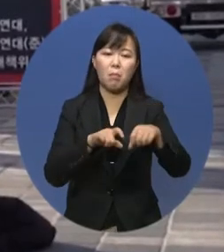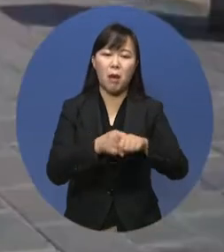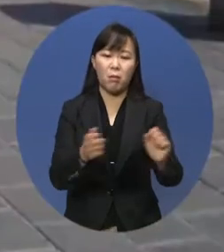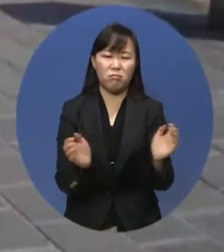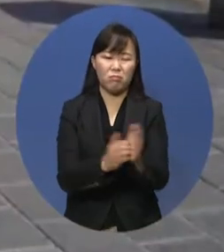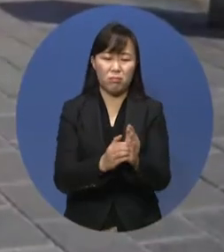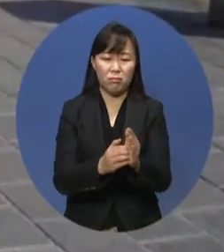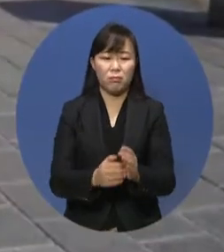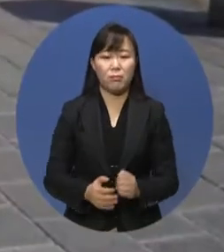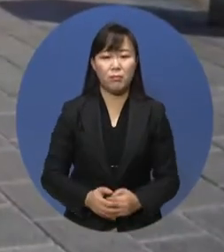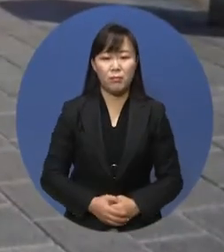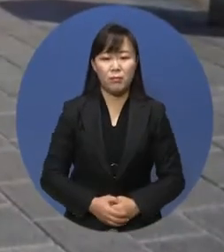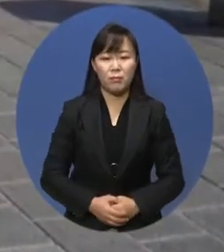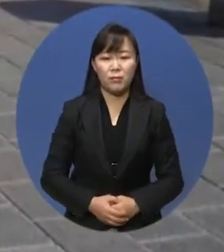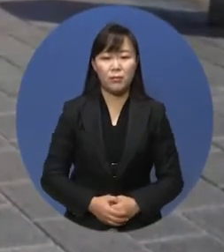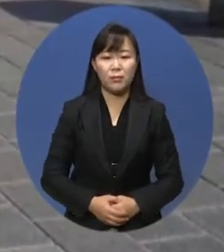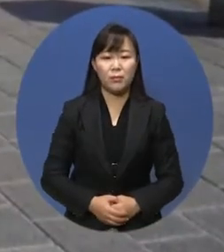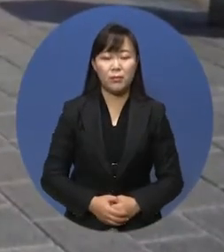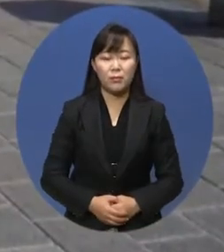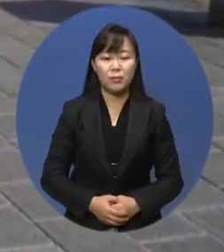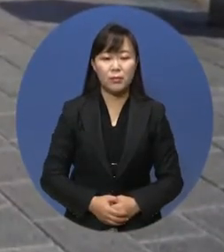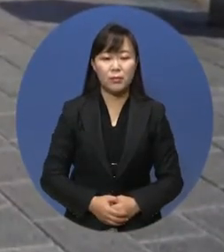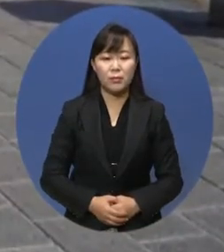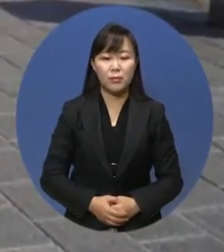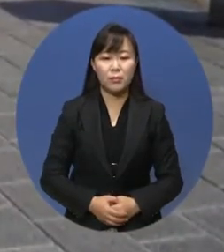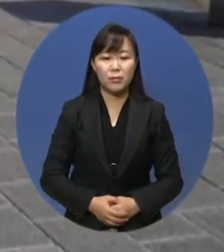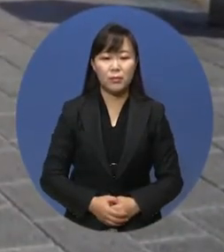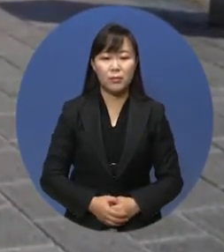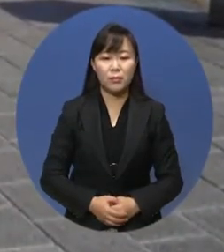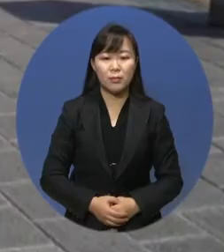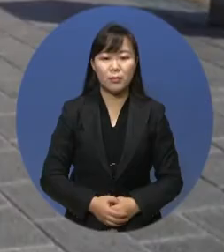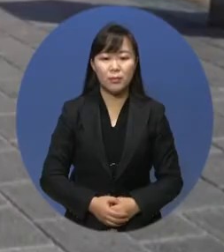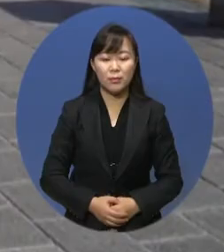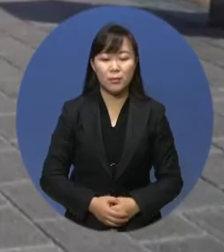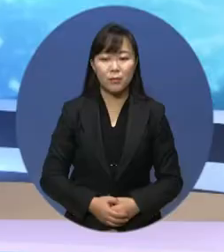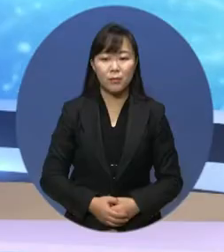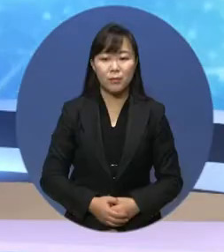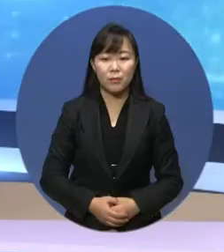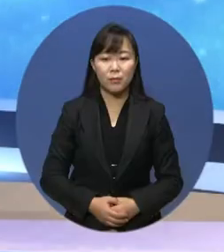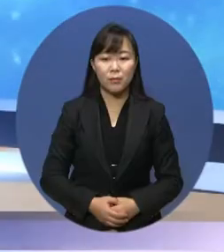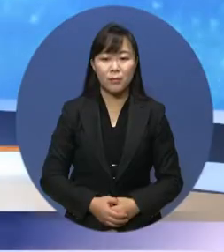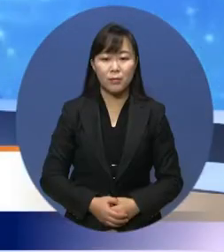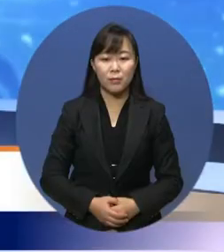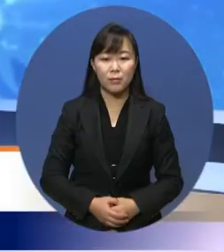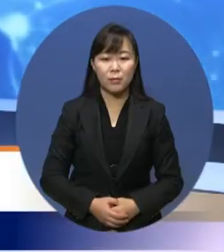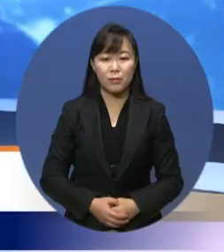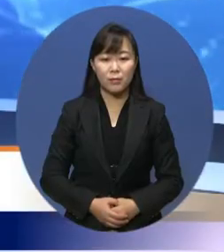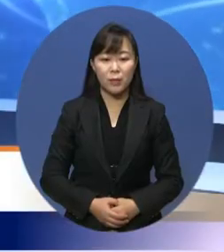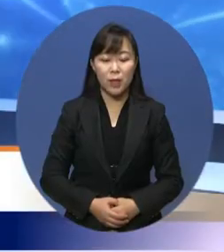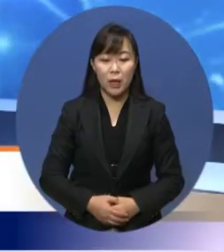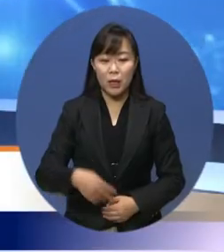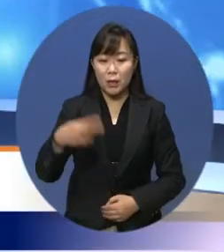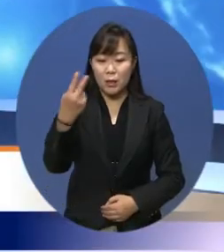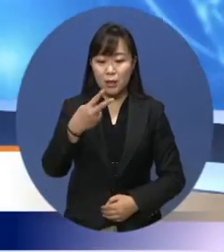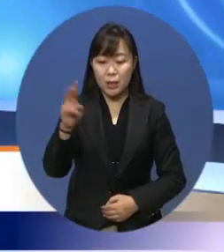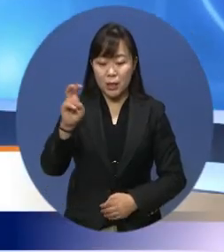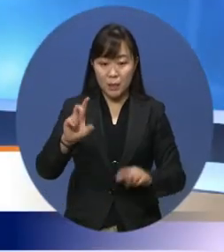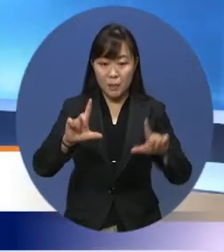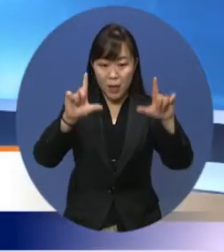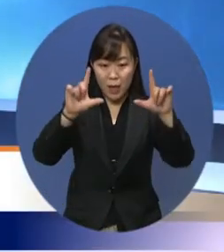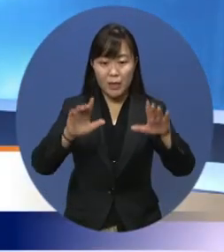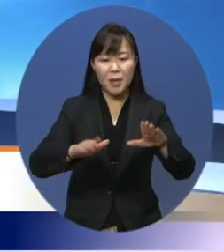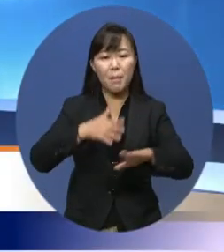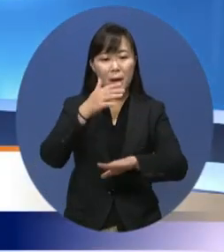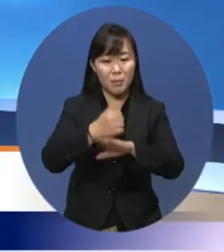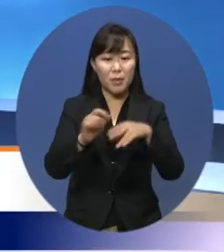것으로 마무리됐습니다. 지금까지 복지TV 뉴스 임지윤이었습니다. 어느덧 2020년의